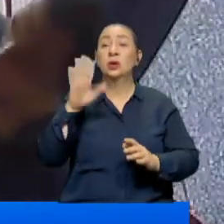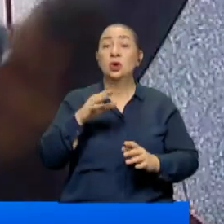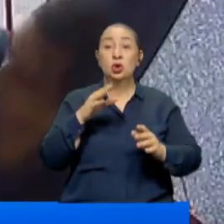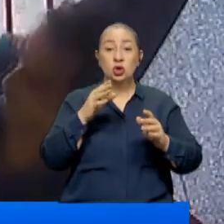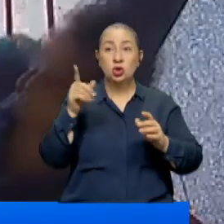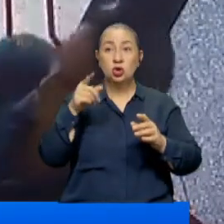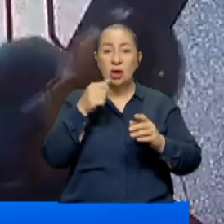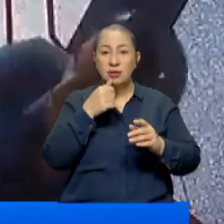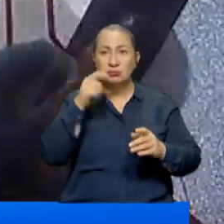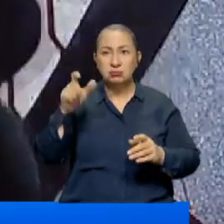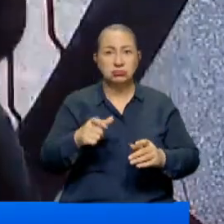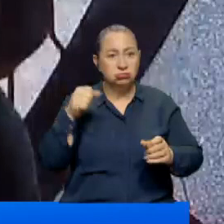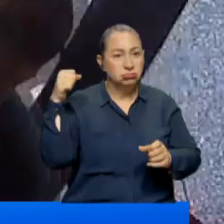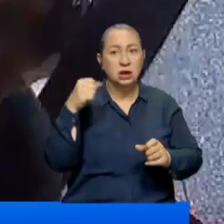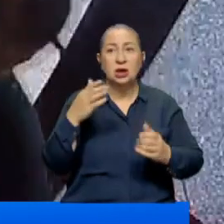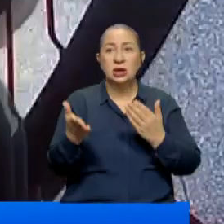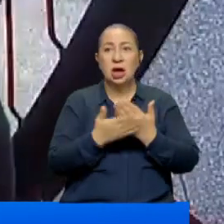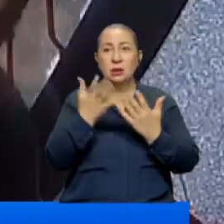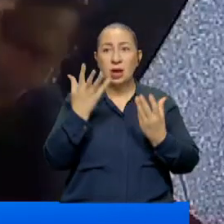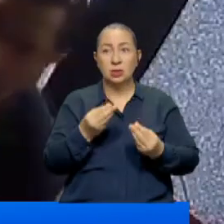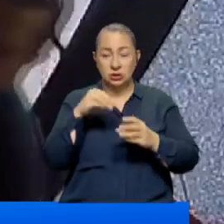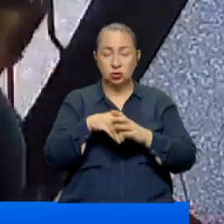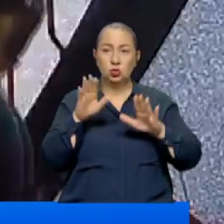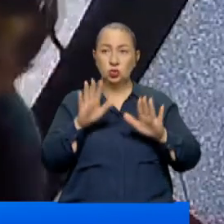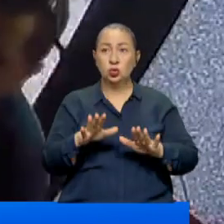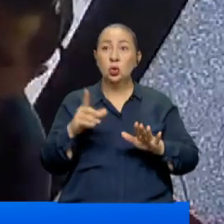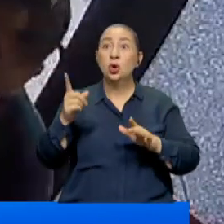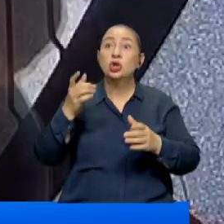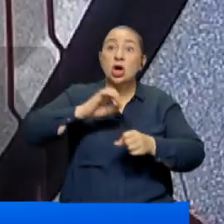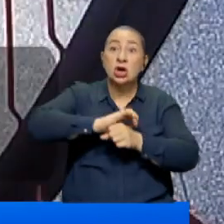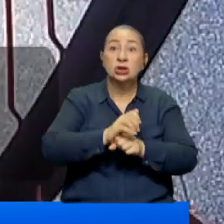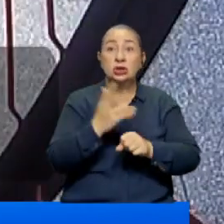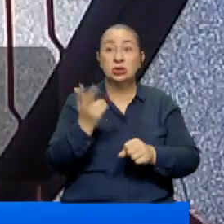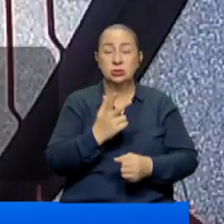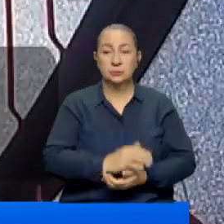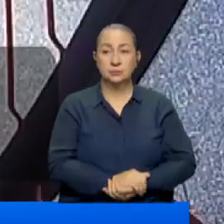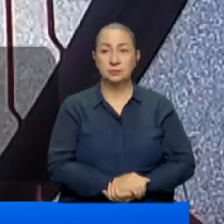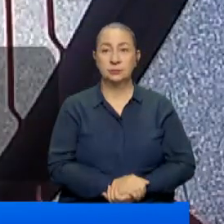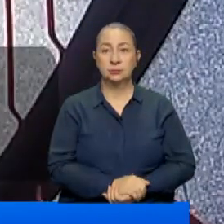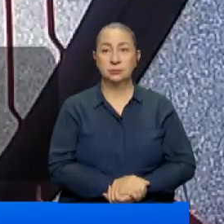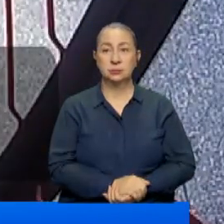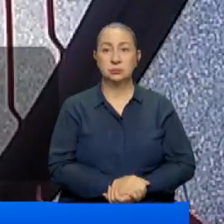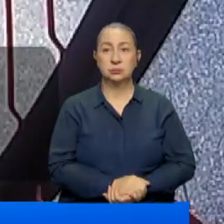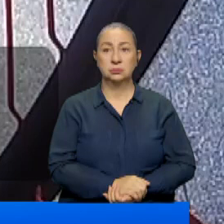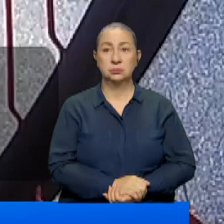yolcu saldırıya geçti. Şoför yardım almak için durdu. Şiddetinde dozu arttı. Ulan çıldırtacaksın beni.